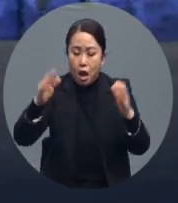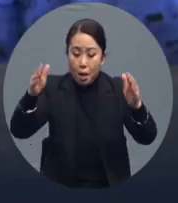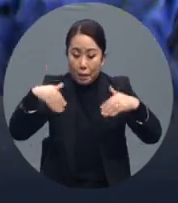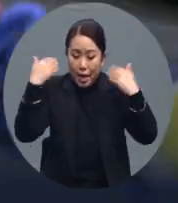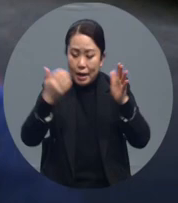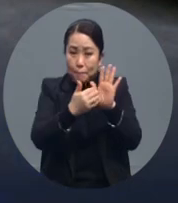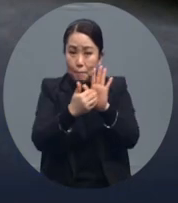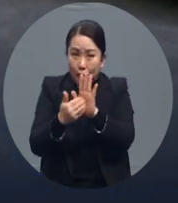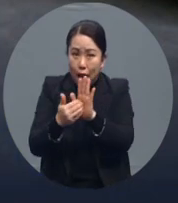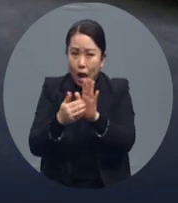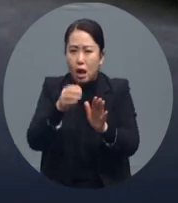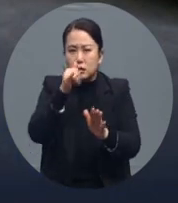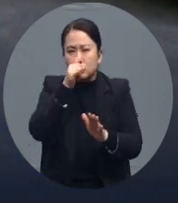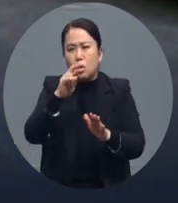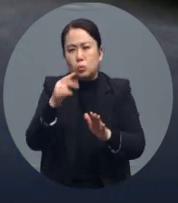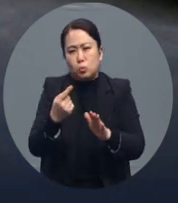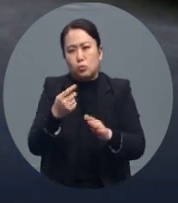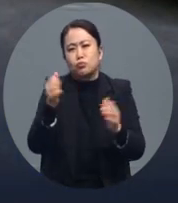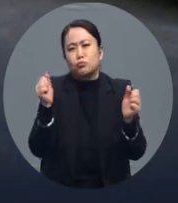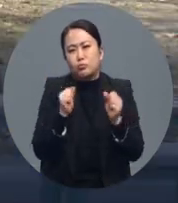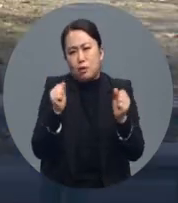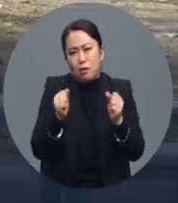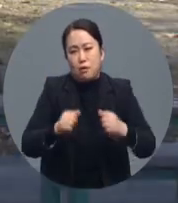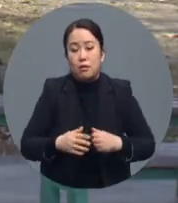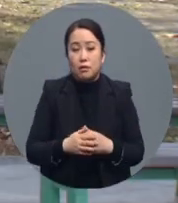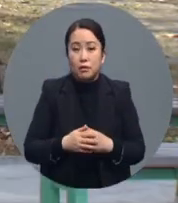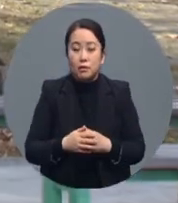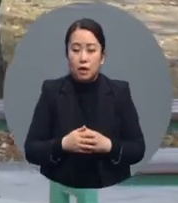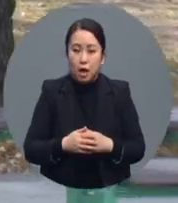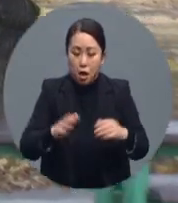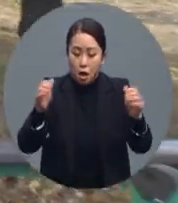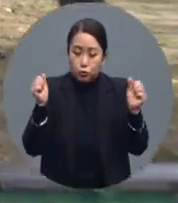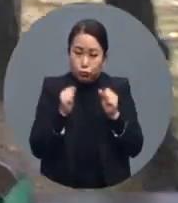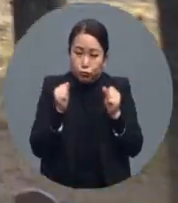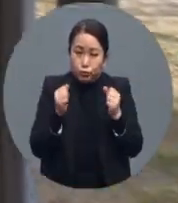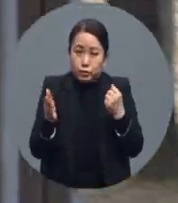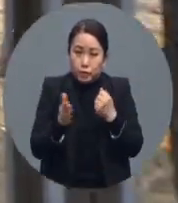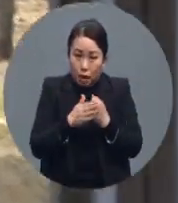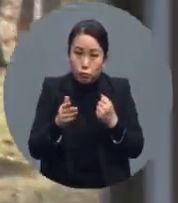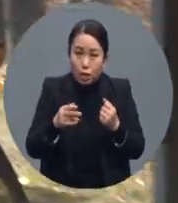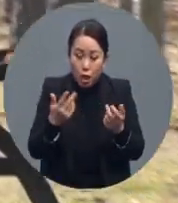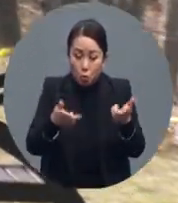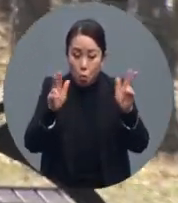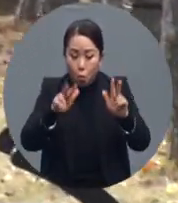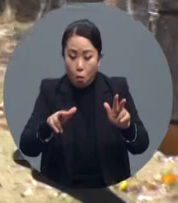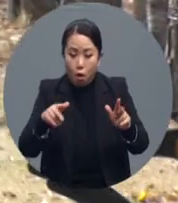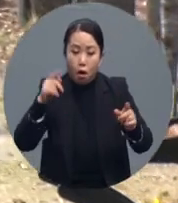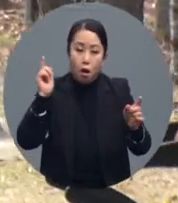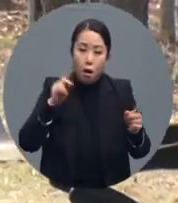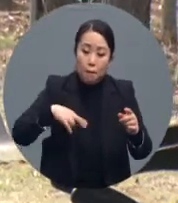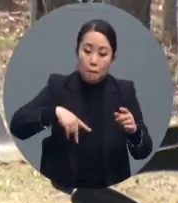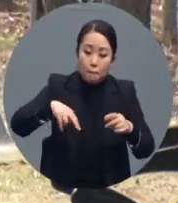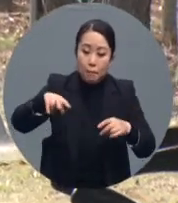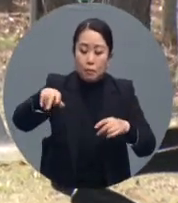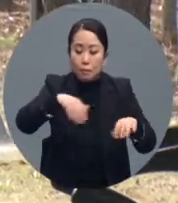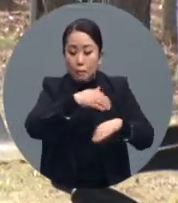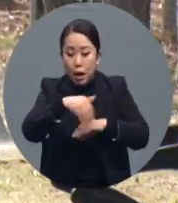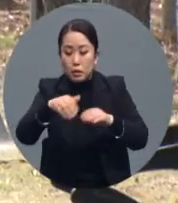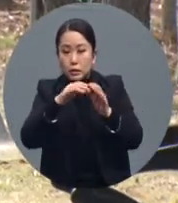바람막이로 하고 이래 있어도 추워요. 겨울 되면요. 매선 추위에 고온을 거닐던 시민들도 3분의 1 이하로